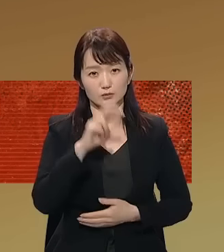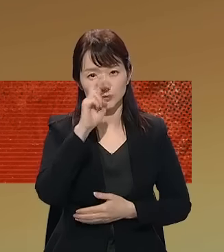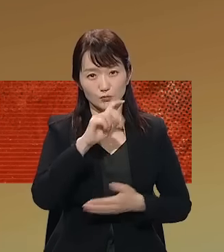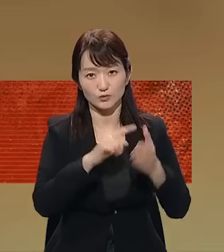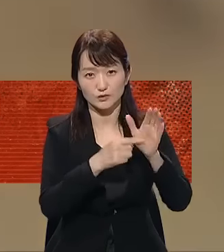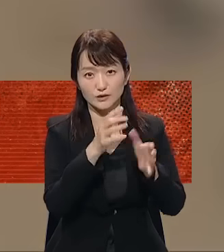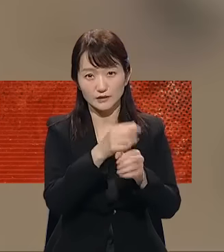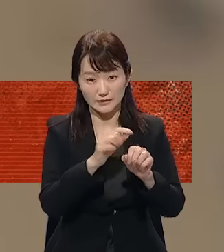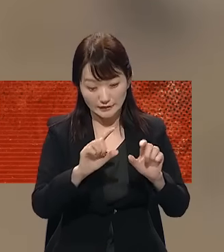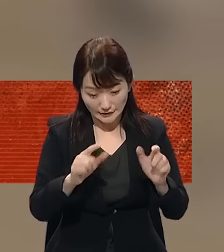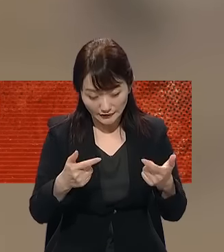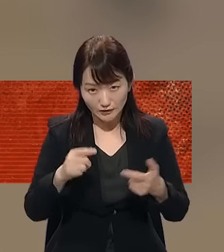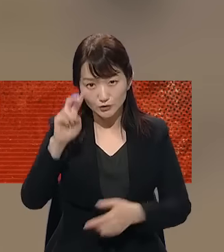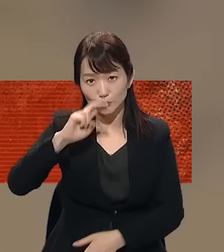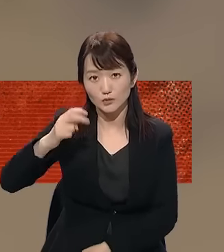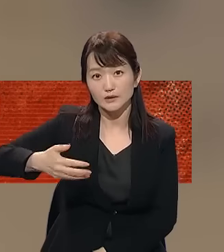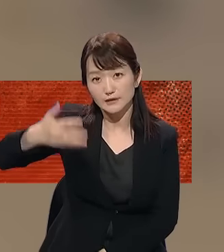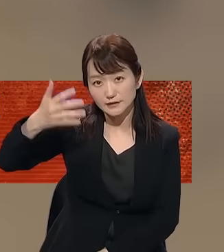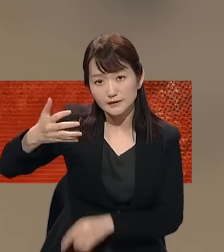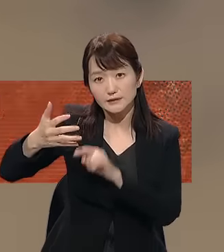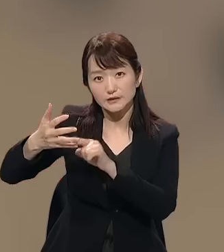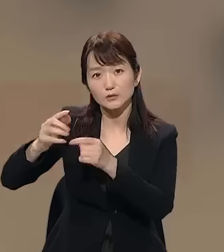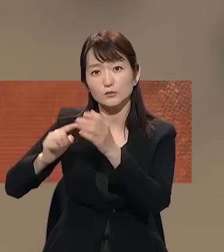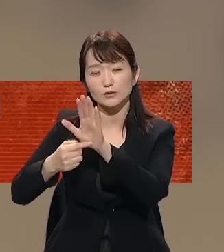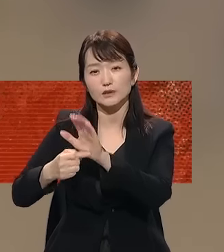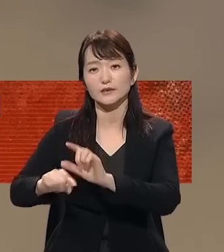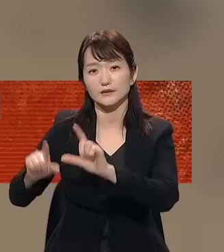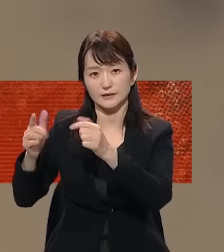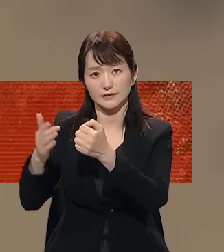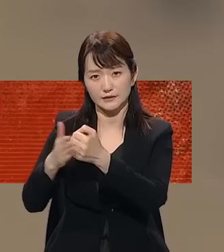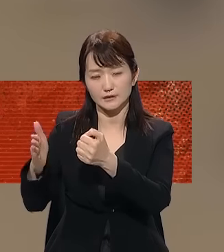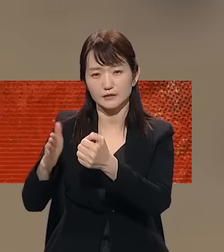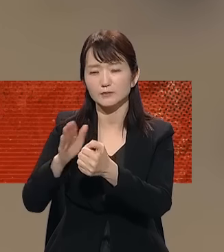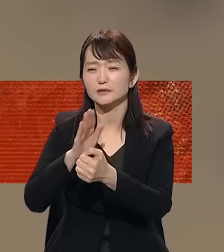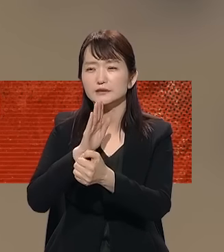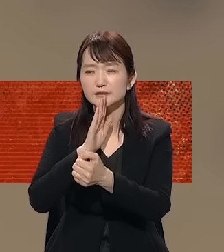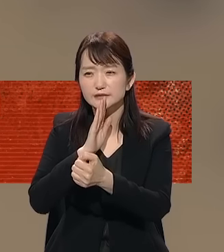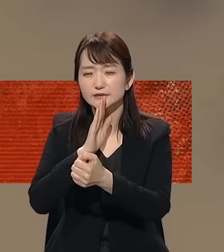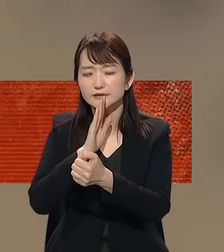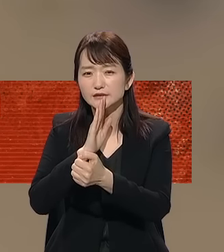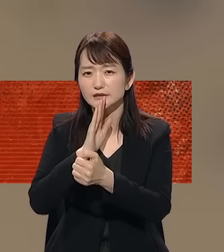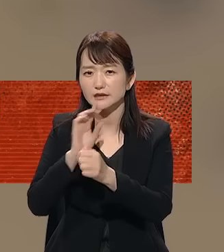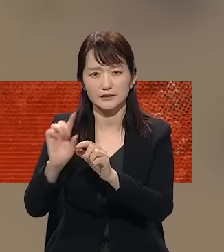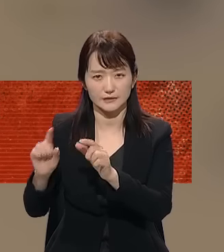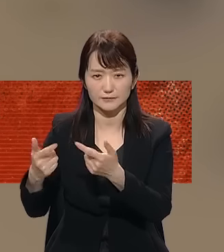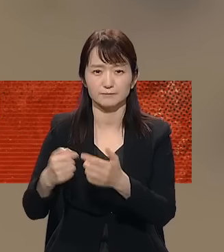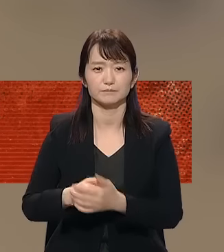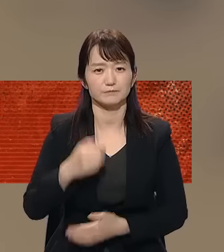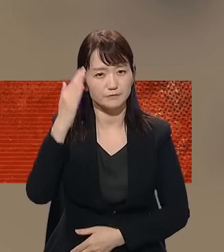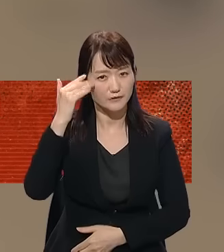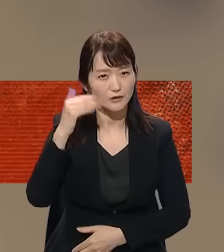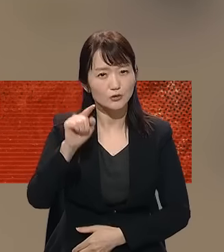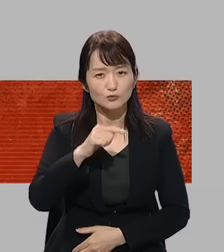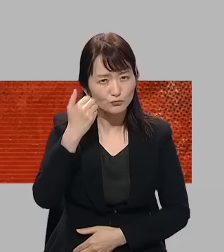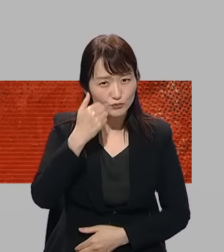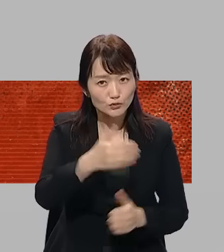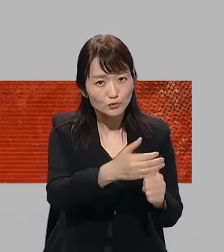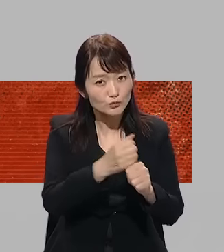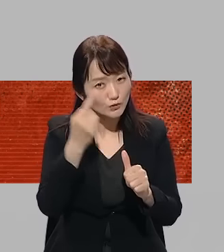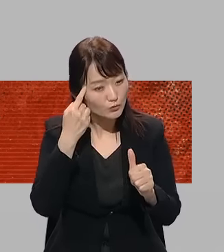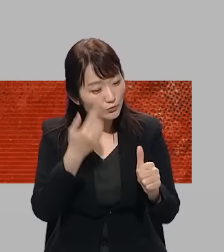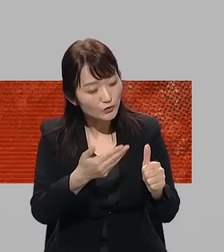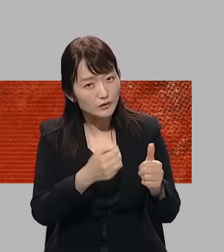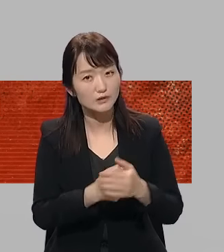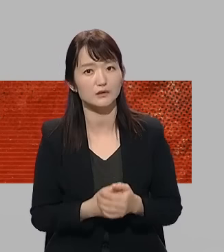아닌 뮤직비디오의 티저가 공개되는 날이어서 사실 관계가 틀렸던 겁니다 또 한국에서 아무나 붙잡고 확인해서 3 4대를